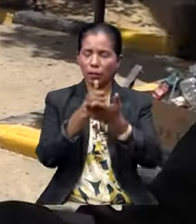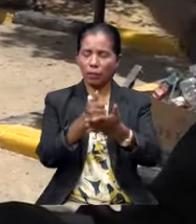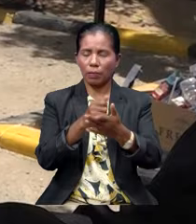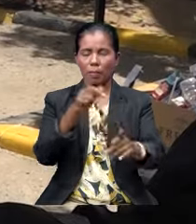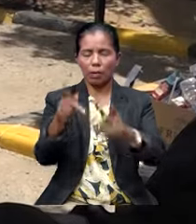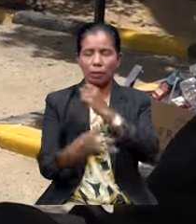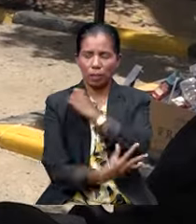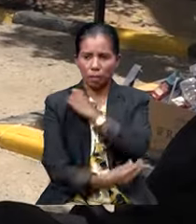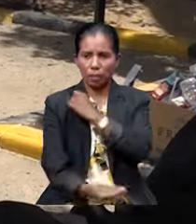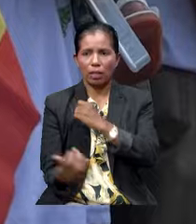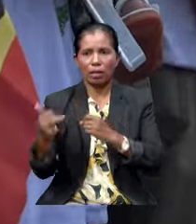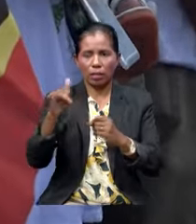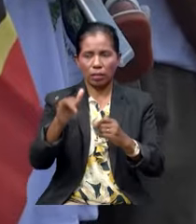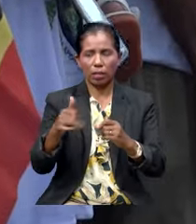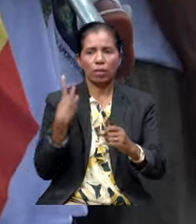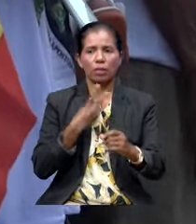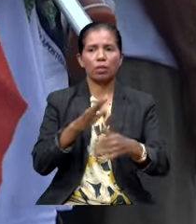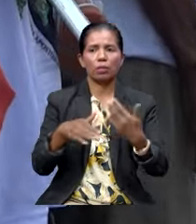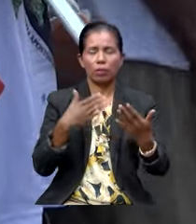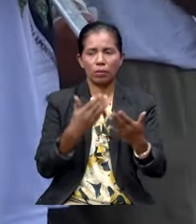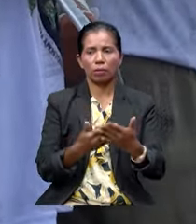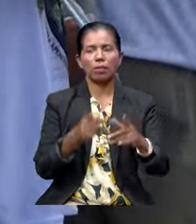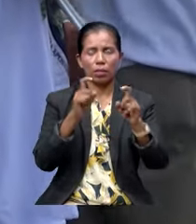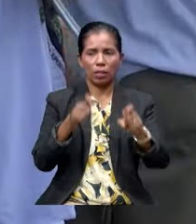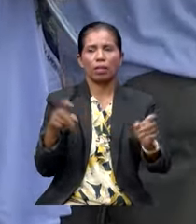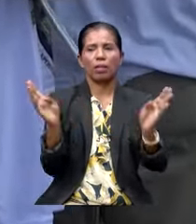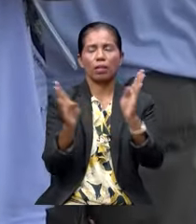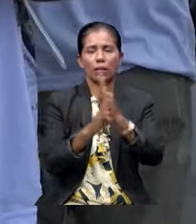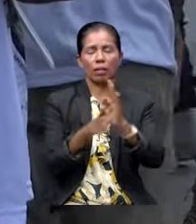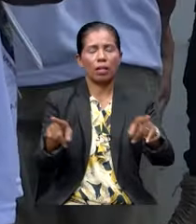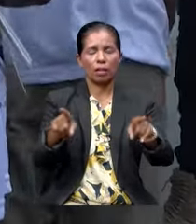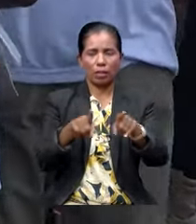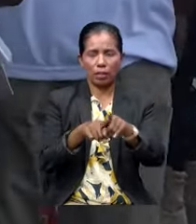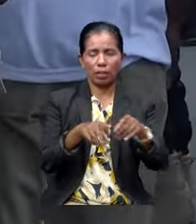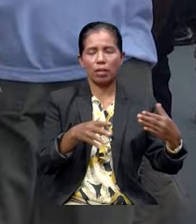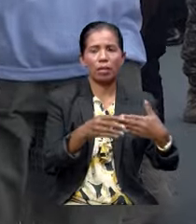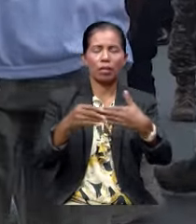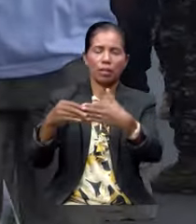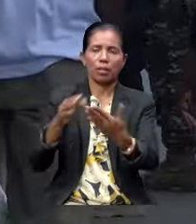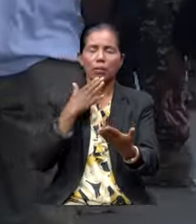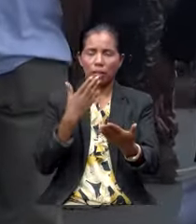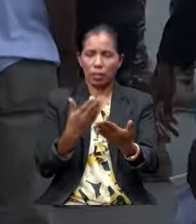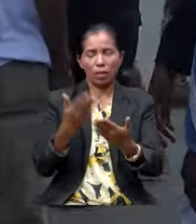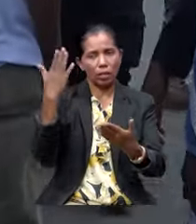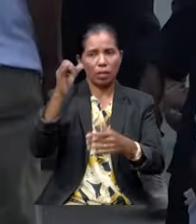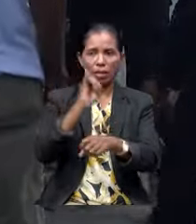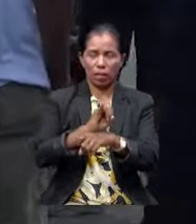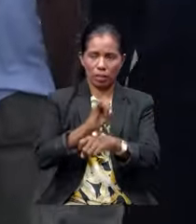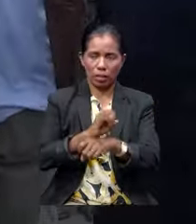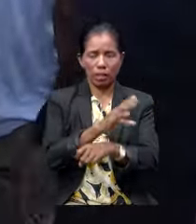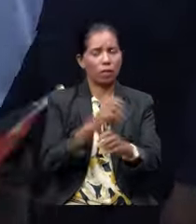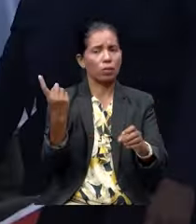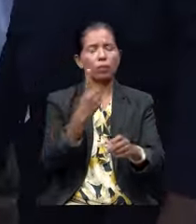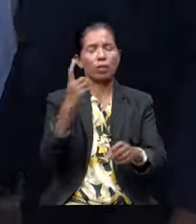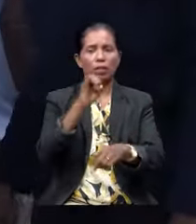sirap, itu tu tinggi saya bibi atan dia kia santa igreja, laus ba igreja